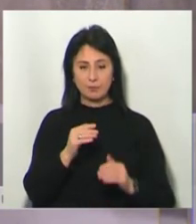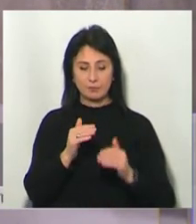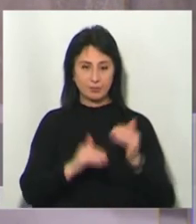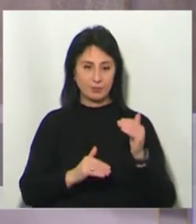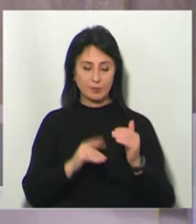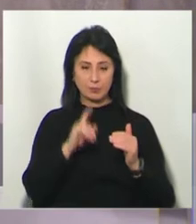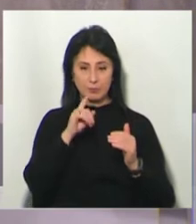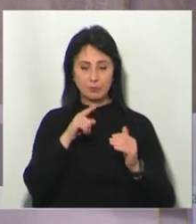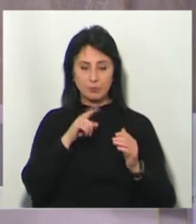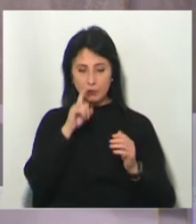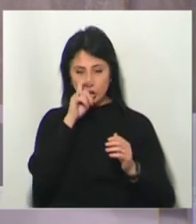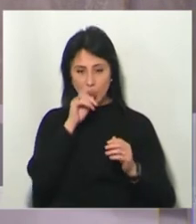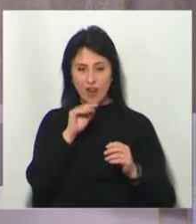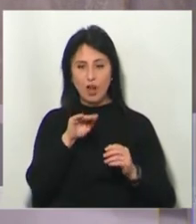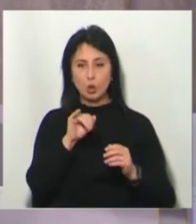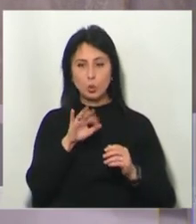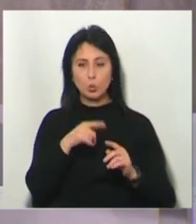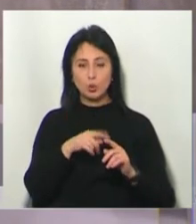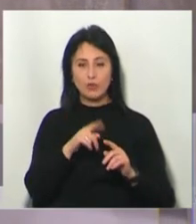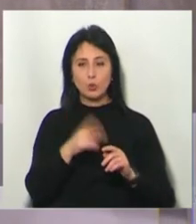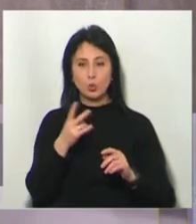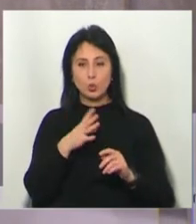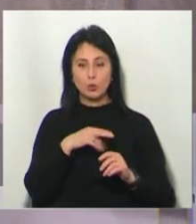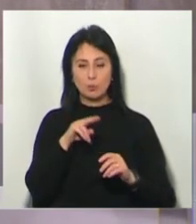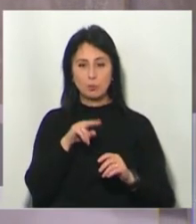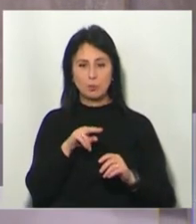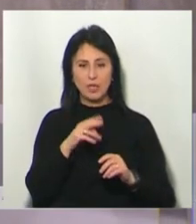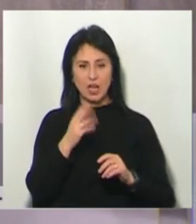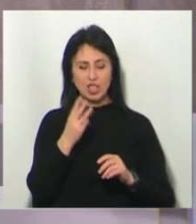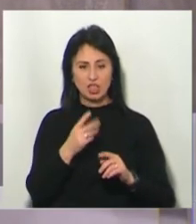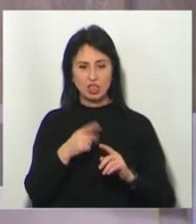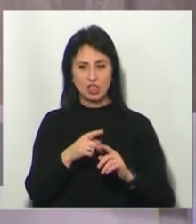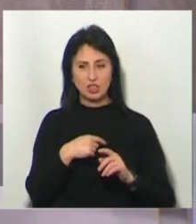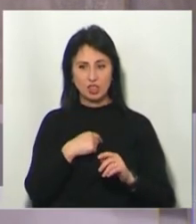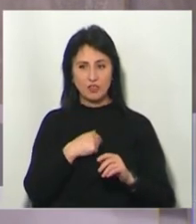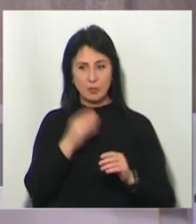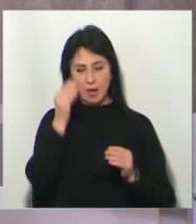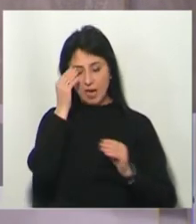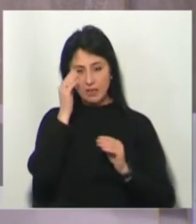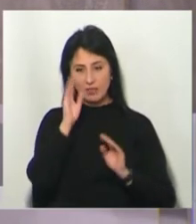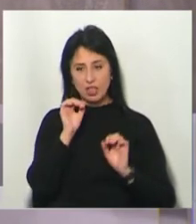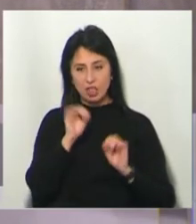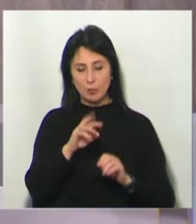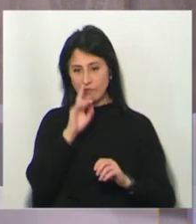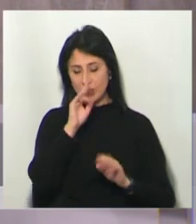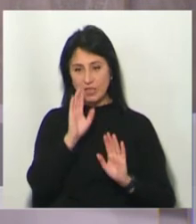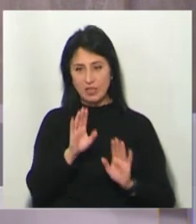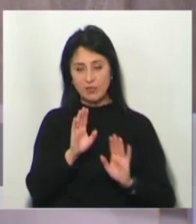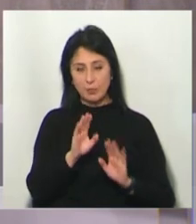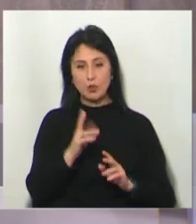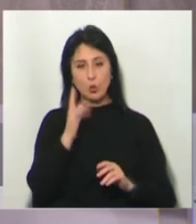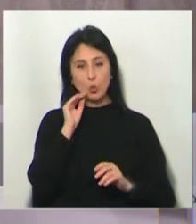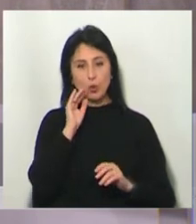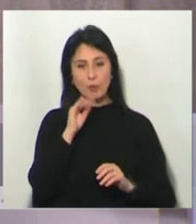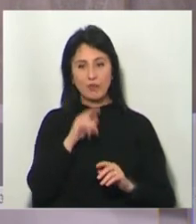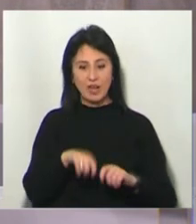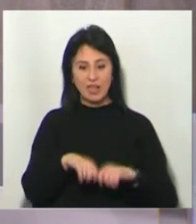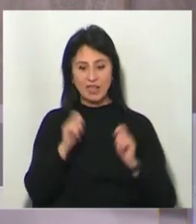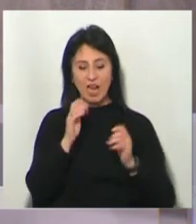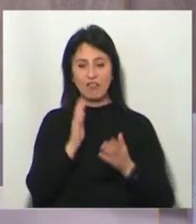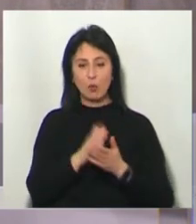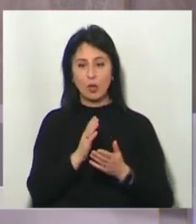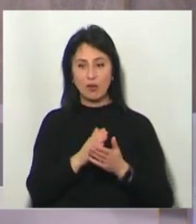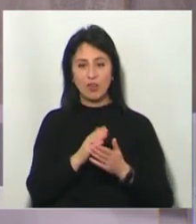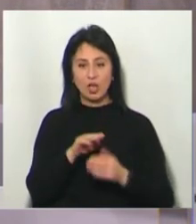ბალანსი და უფრო თუ არ ვცდები პიაში უნდა იყოს 7, არ ვიცი ჩემი განსაზღვრებით შეიძლება ვცდები და როდესაც